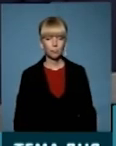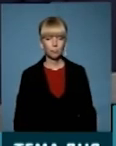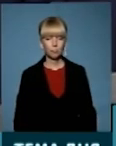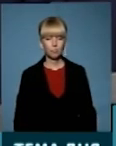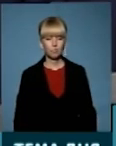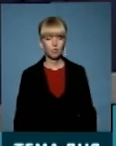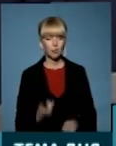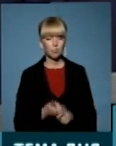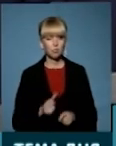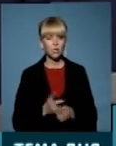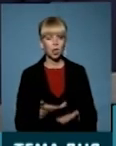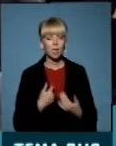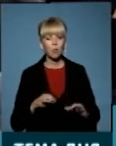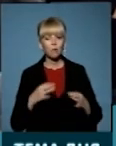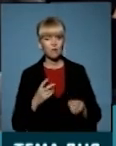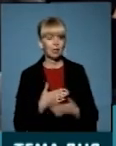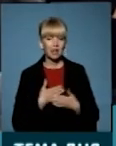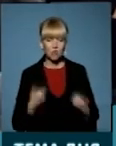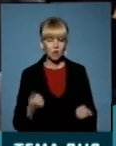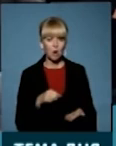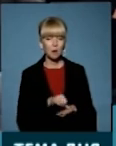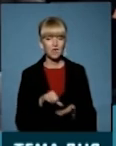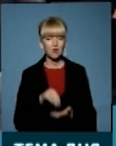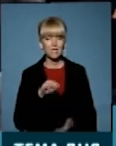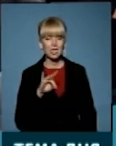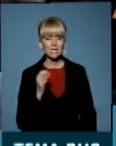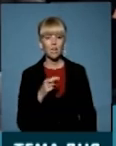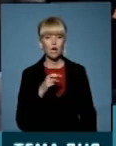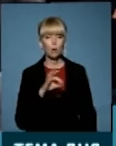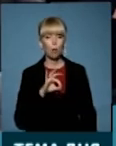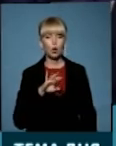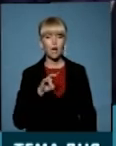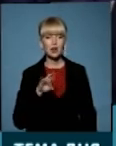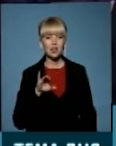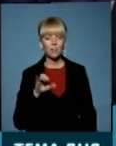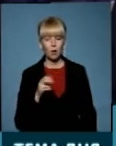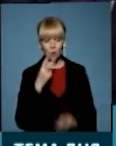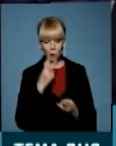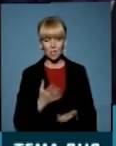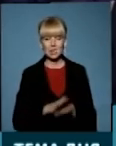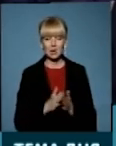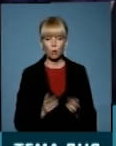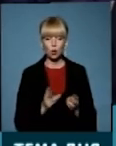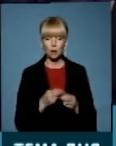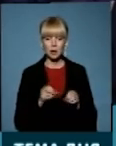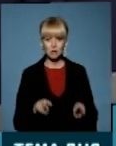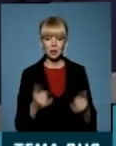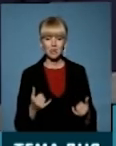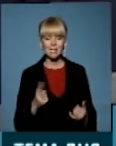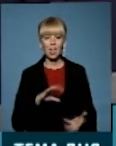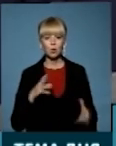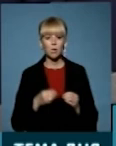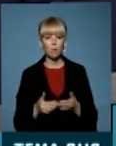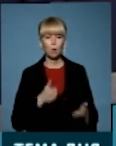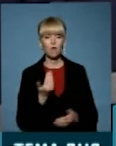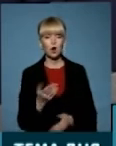Отже, більше нам розповісти не захотіли представники ТРЦ «Боянівка». От ми побачили, який стан пожежної безпеки. Також за результатами